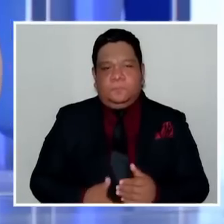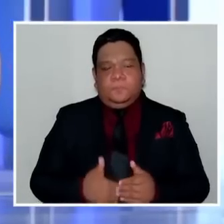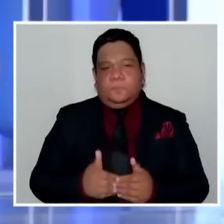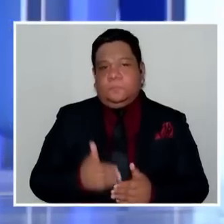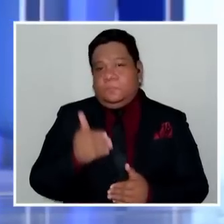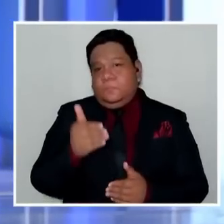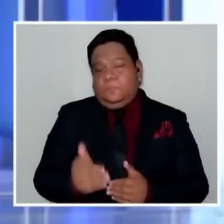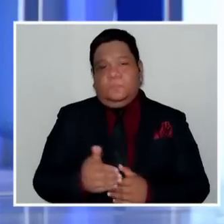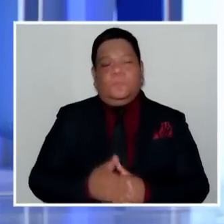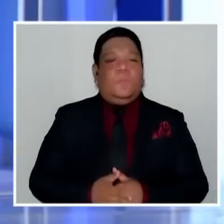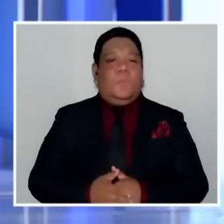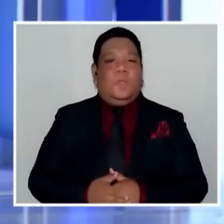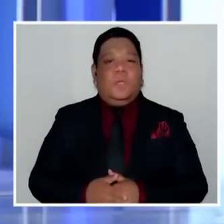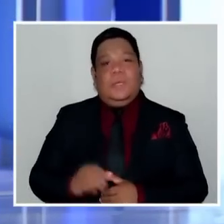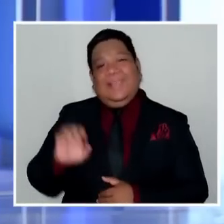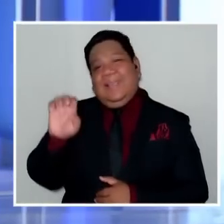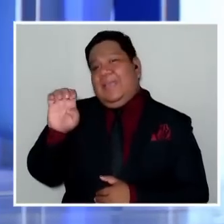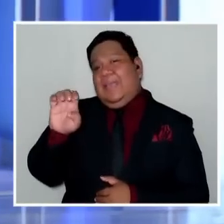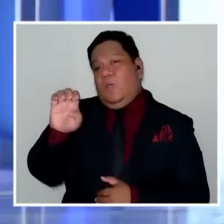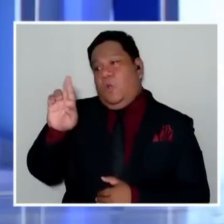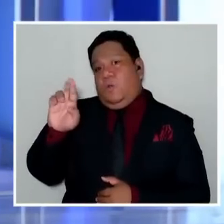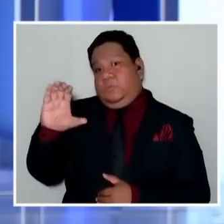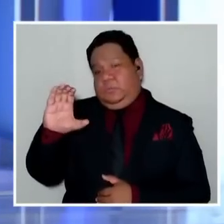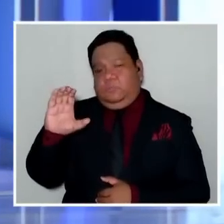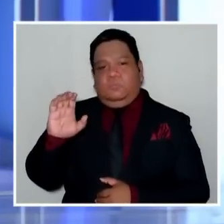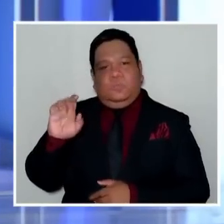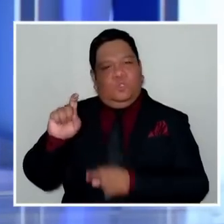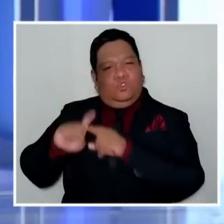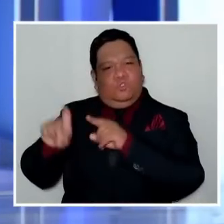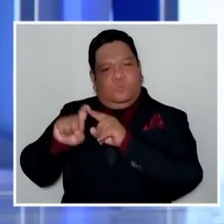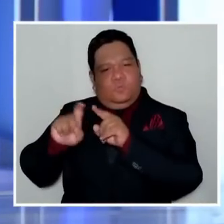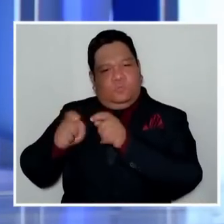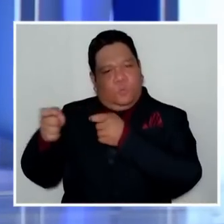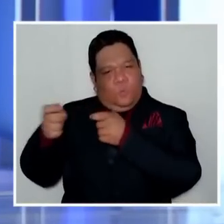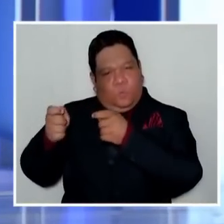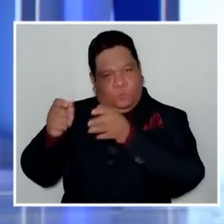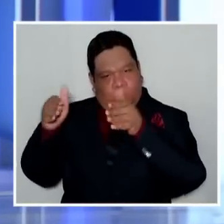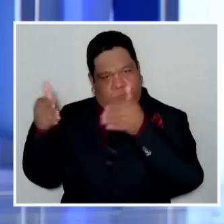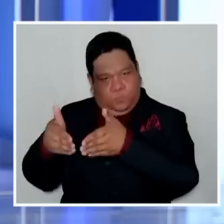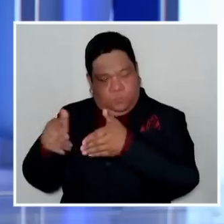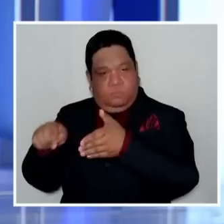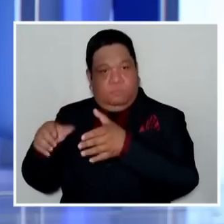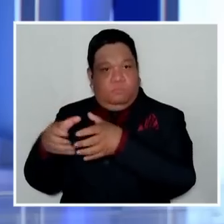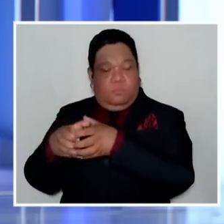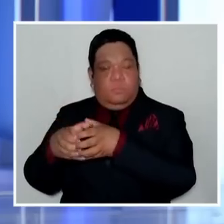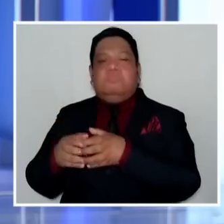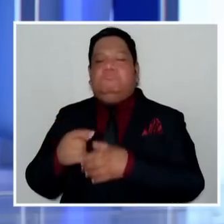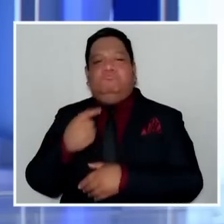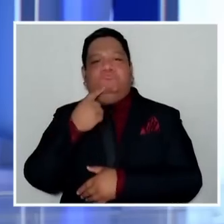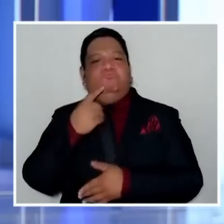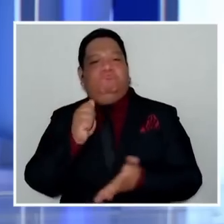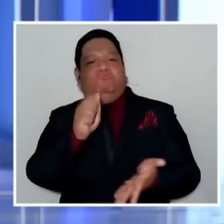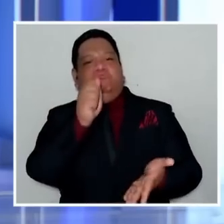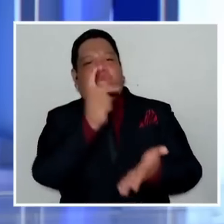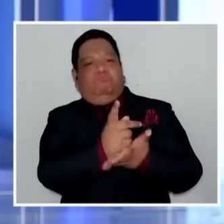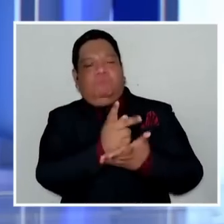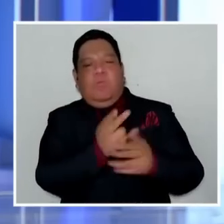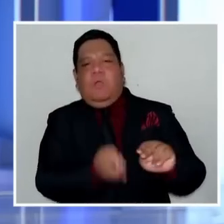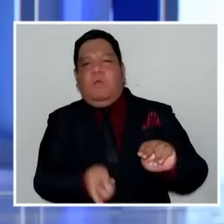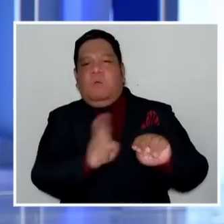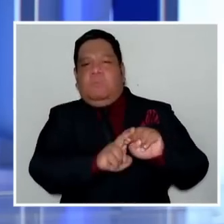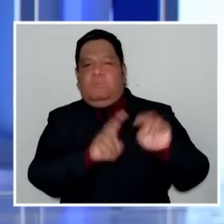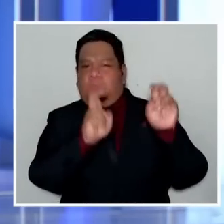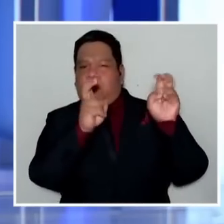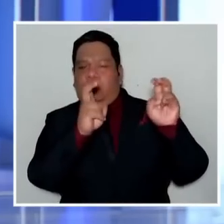Inaprubahan na ng Energy Regulatory Commission ang dagdag sa tinatawag na Universal Charge for Missionary